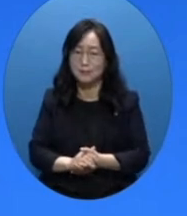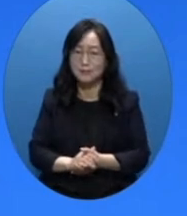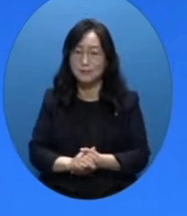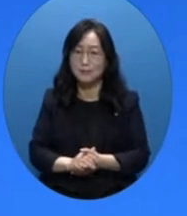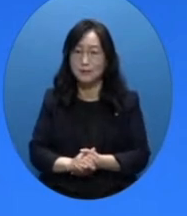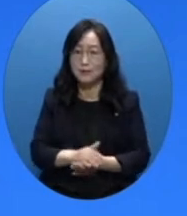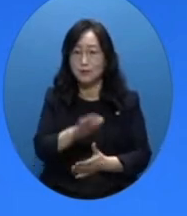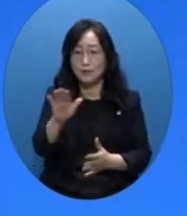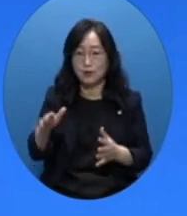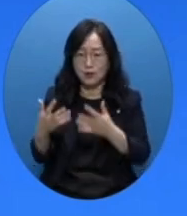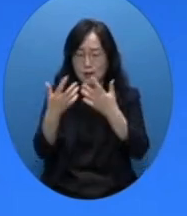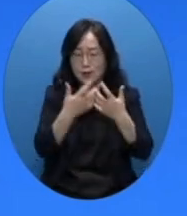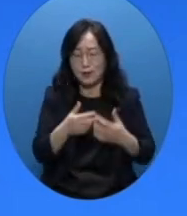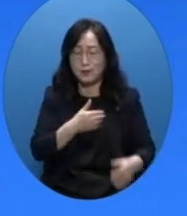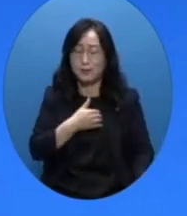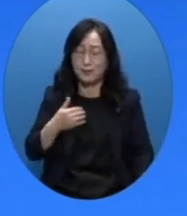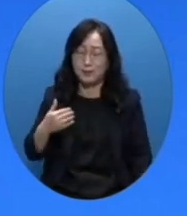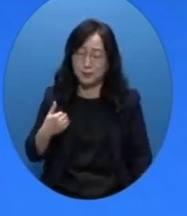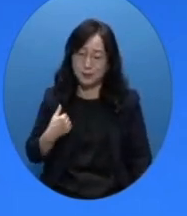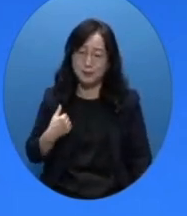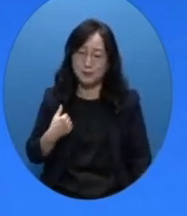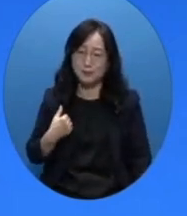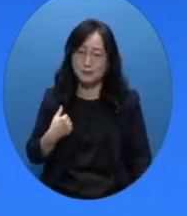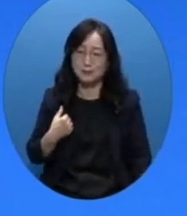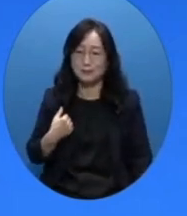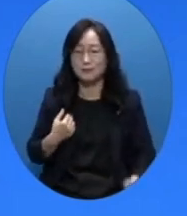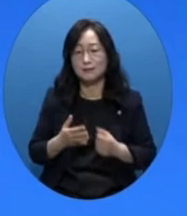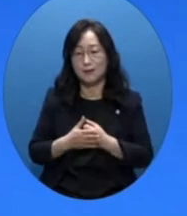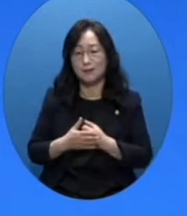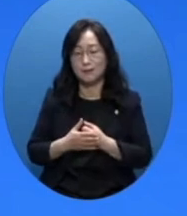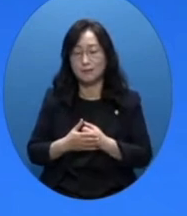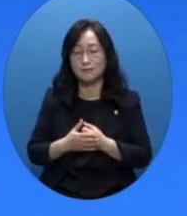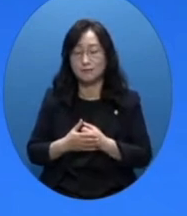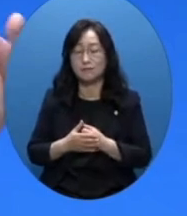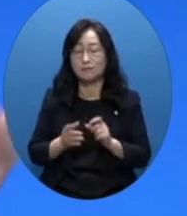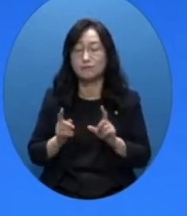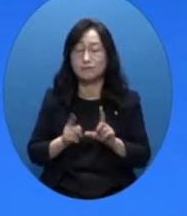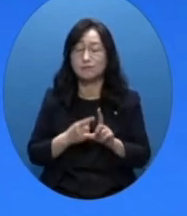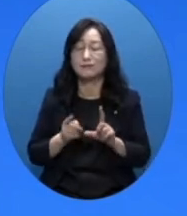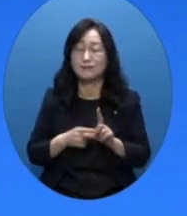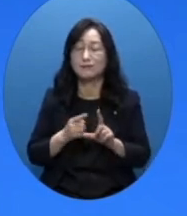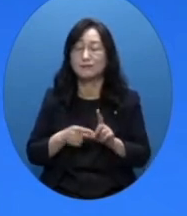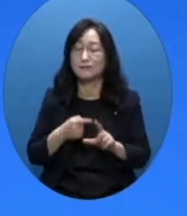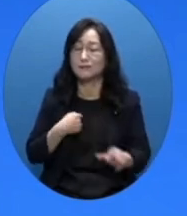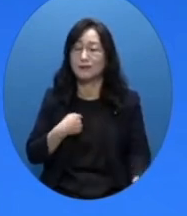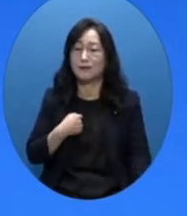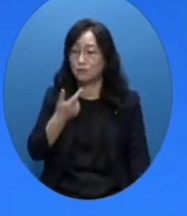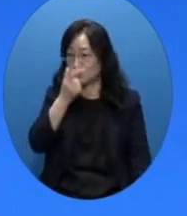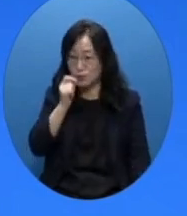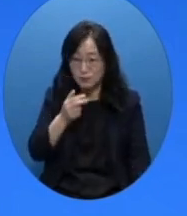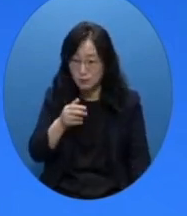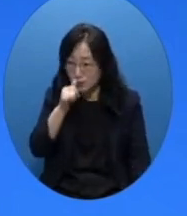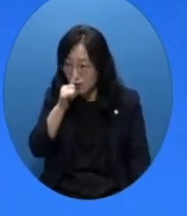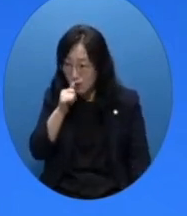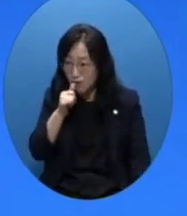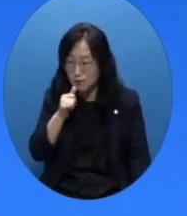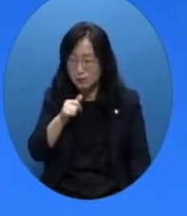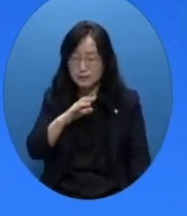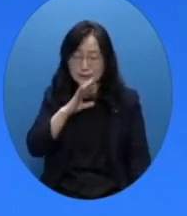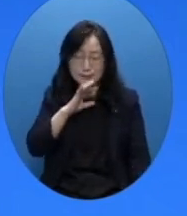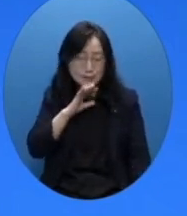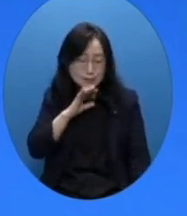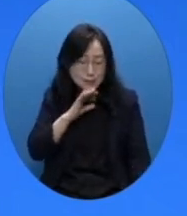우리가 풍요로움 속에 살다 보니까 풍요로움에 익숙해져서 조금만 내게 부족한 것이 있으면 쉽게 불평을